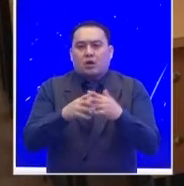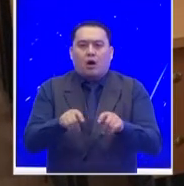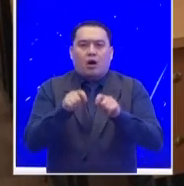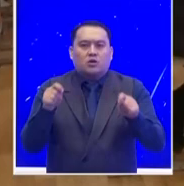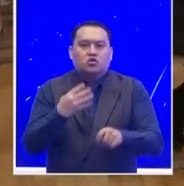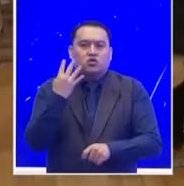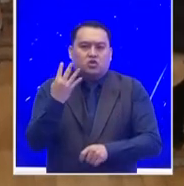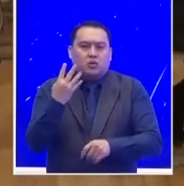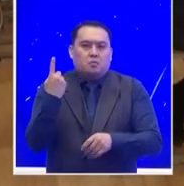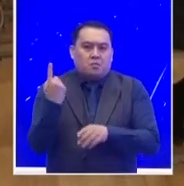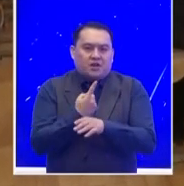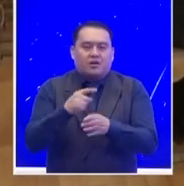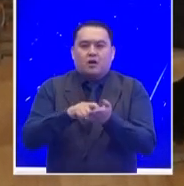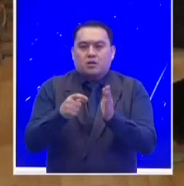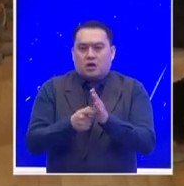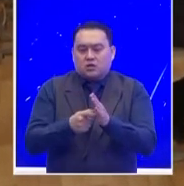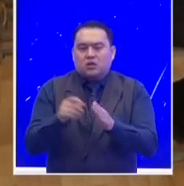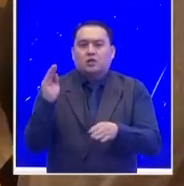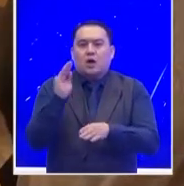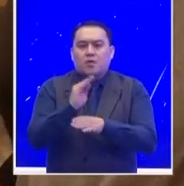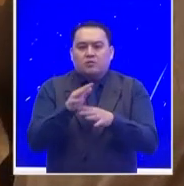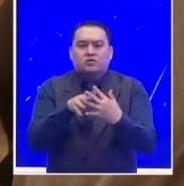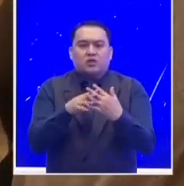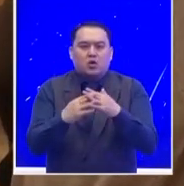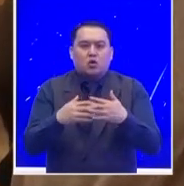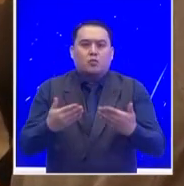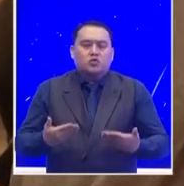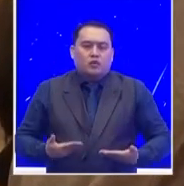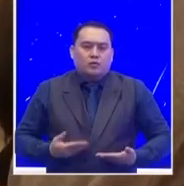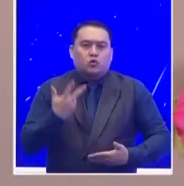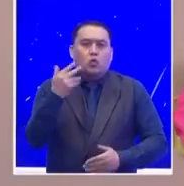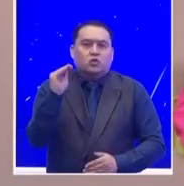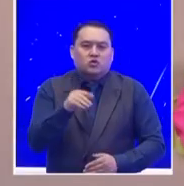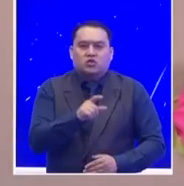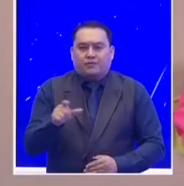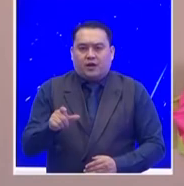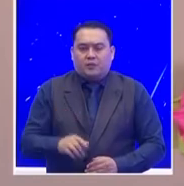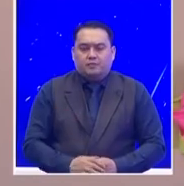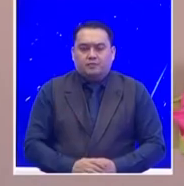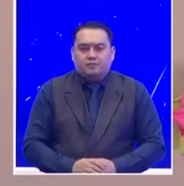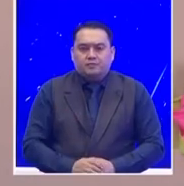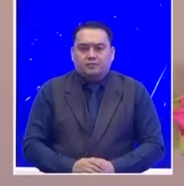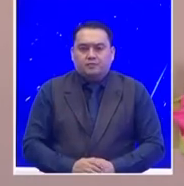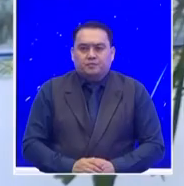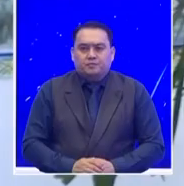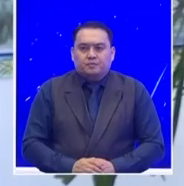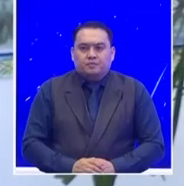открылись 4 первых класса. Добавим, всего на селе проживают чуть более 3000 человек.